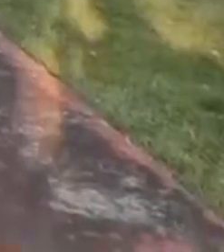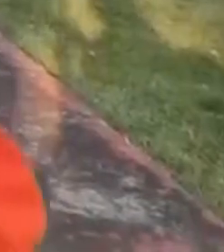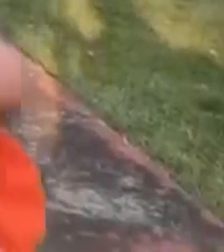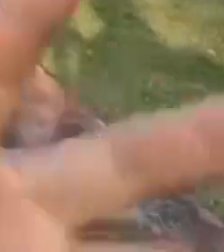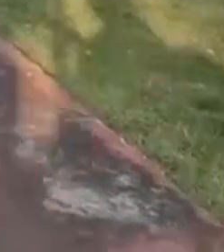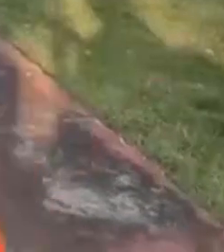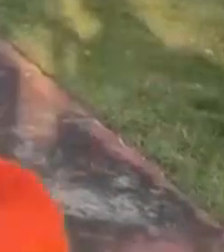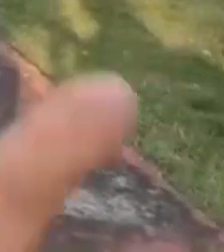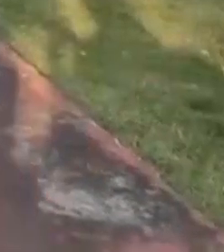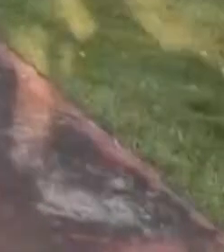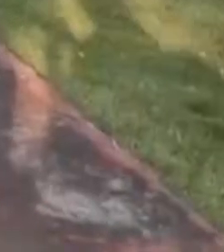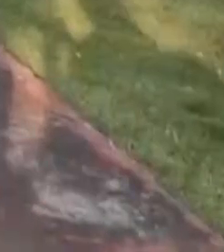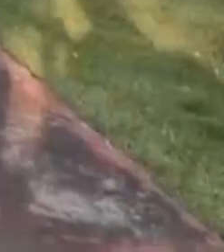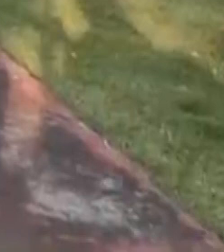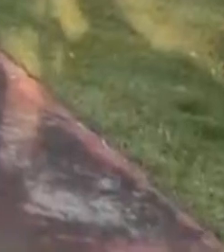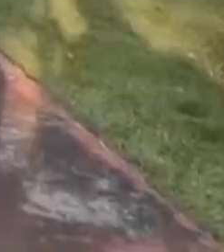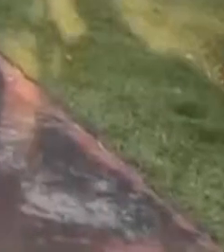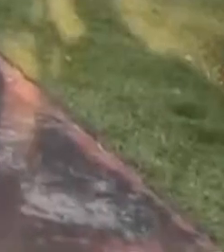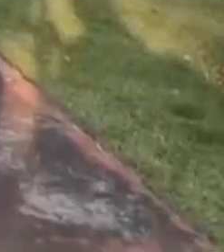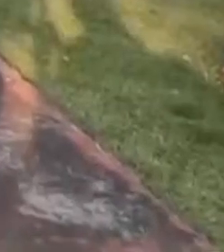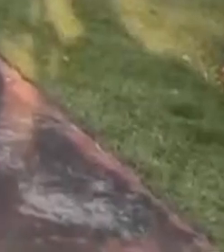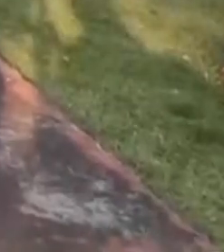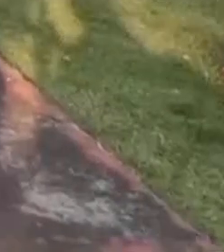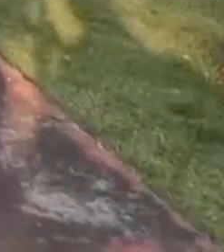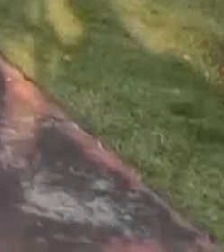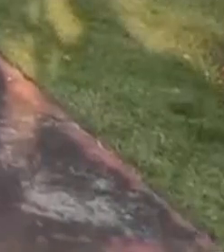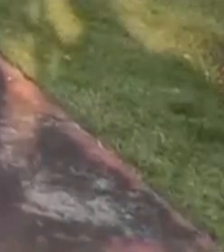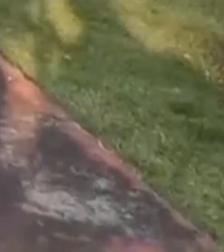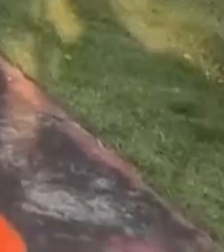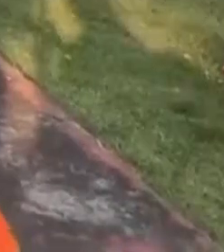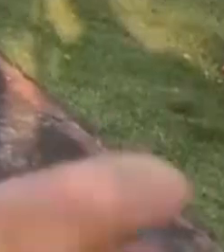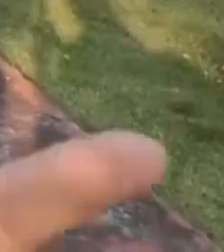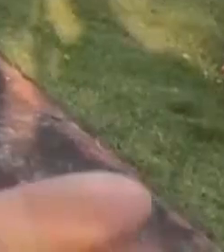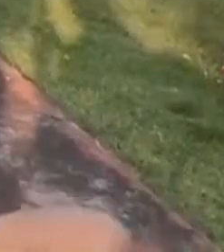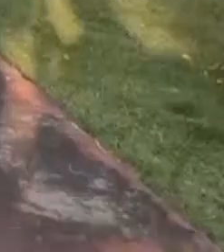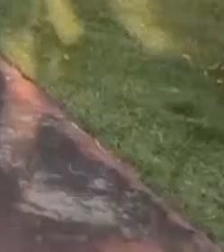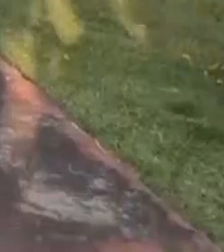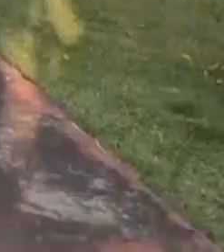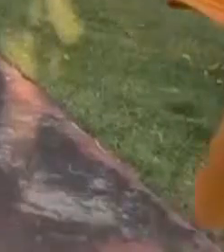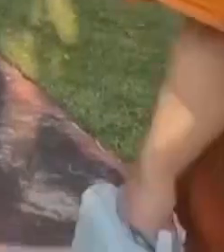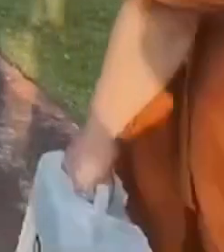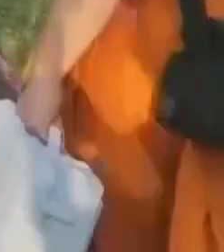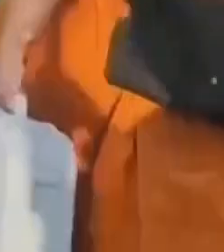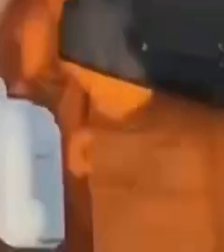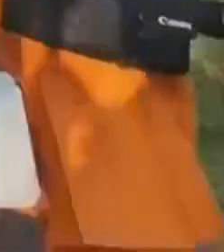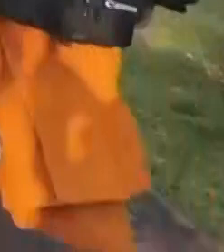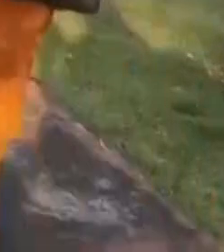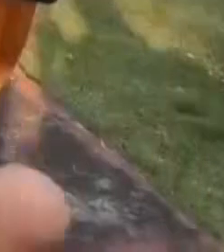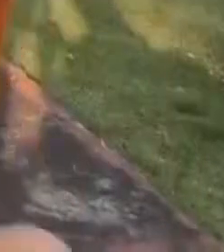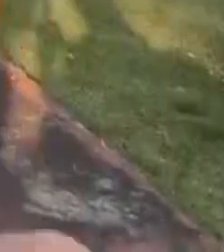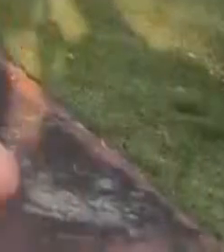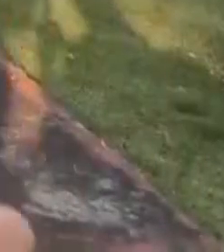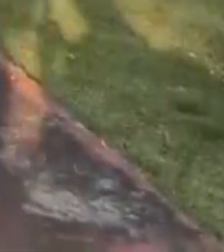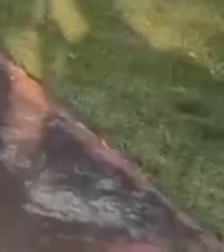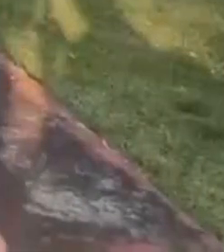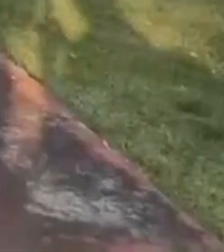เพื่อให้เขารู้กระบวนการของการทำงานร่วมกันแล้ววันสุดท้ายก่อนกลับก็จะเป็นพิธีปิดแต่พิธีปิดของเราเรียกการเปิด